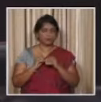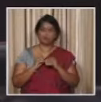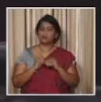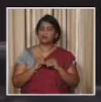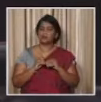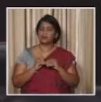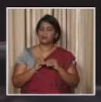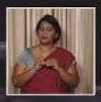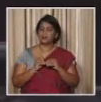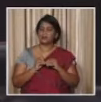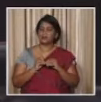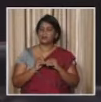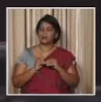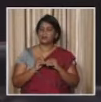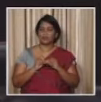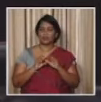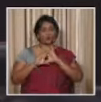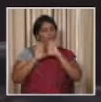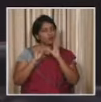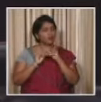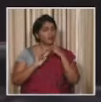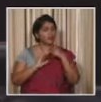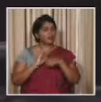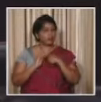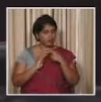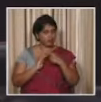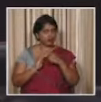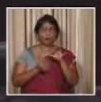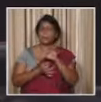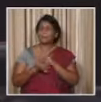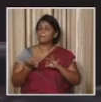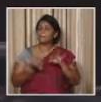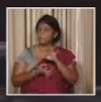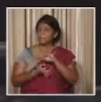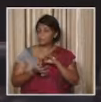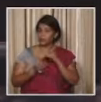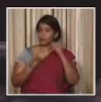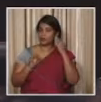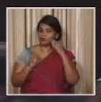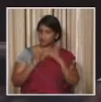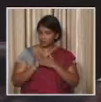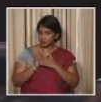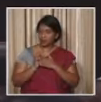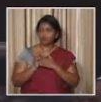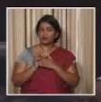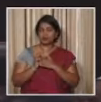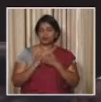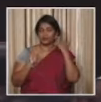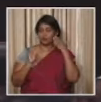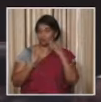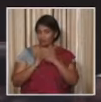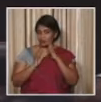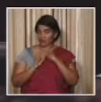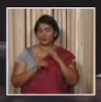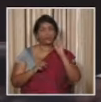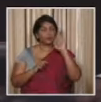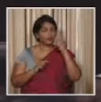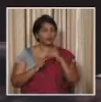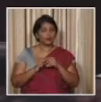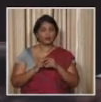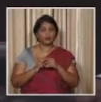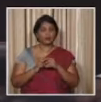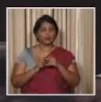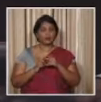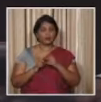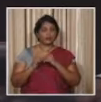තියෙනවා. පොදුවේ මේ රටේ ප්‍රජාතන්ත්‍රවාදය පිළිබඳ තත්වයක්, විශේෂයෙන්ම